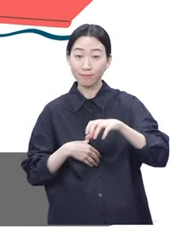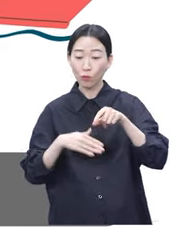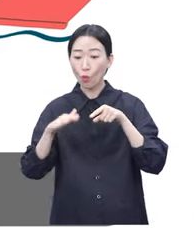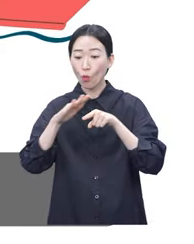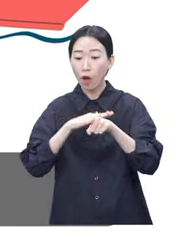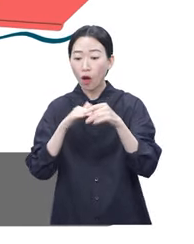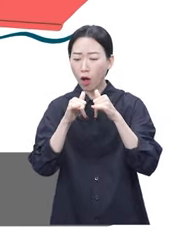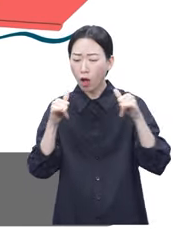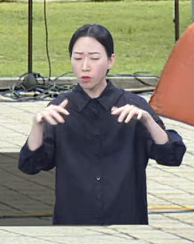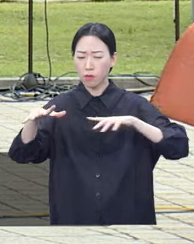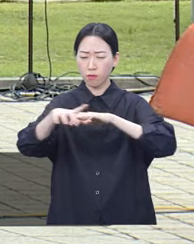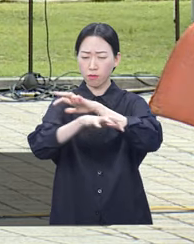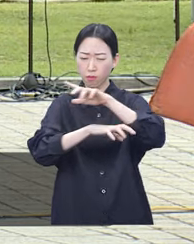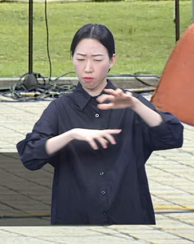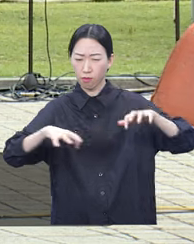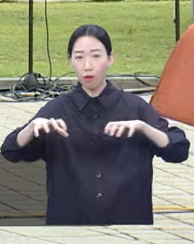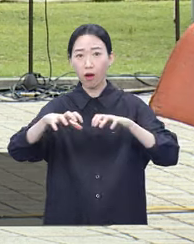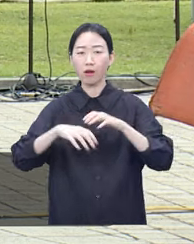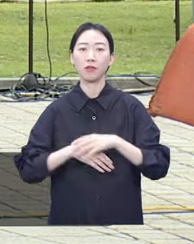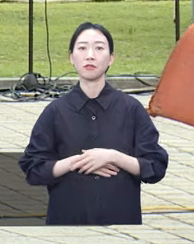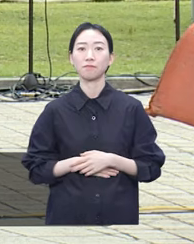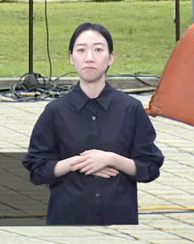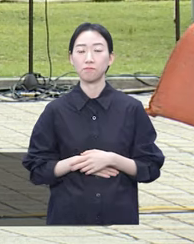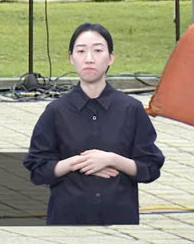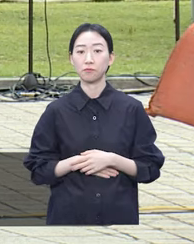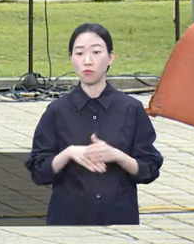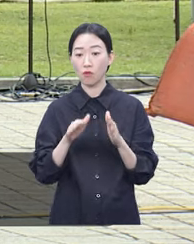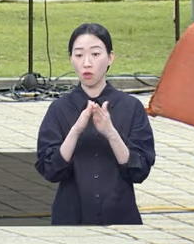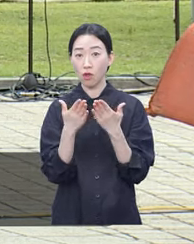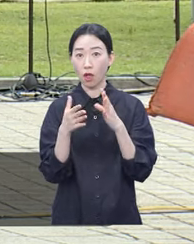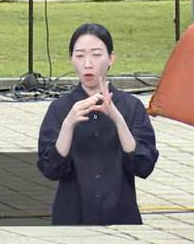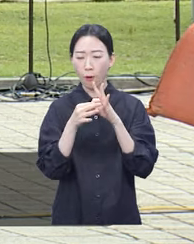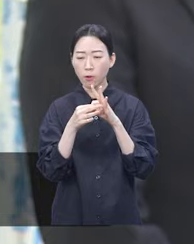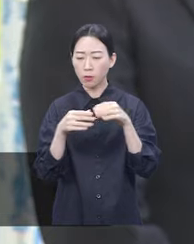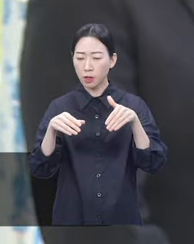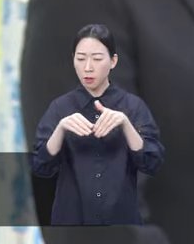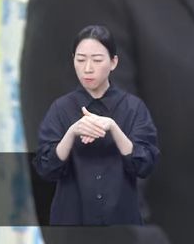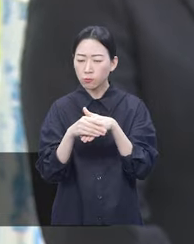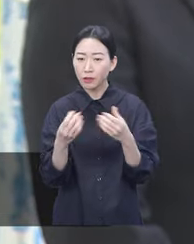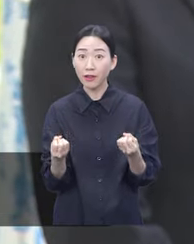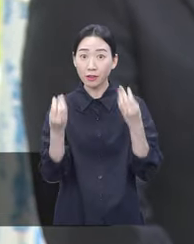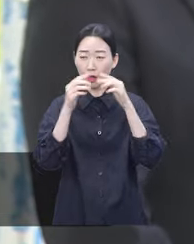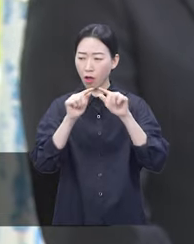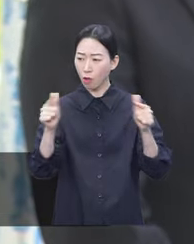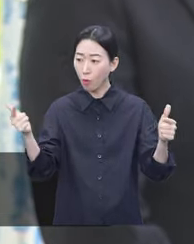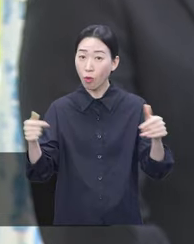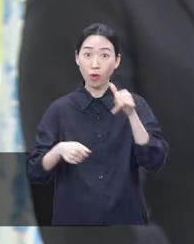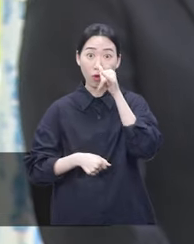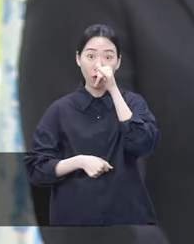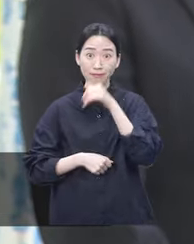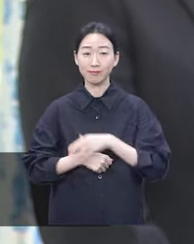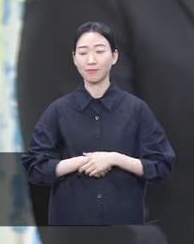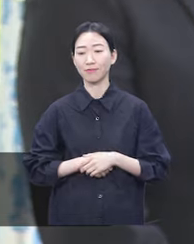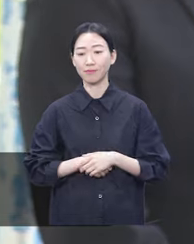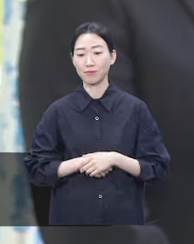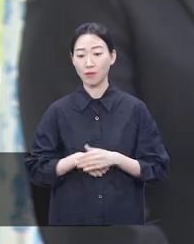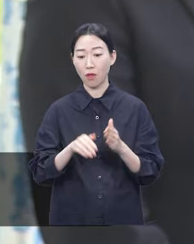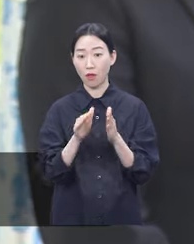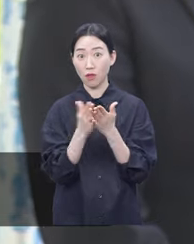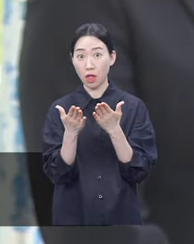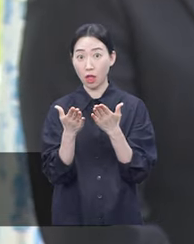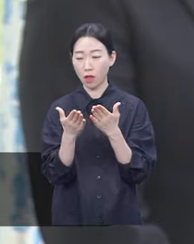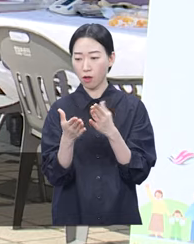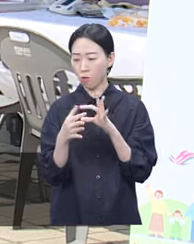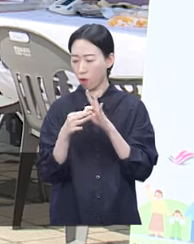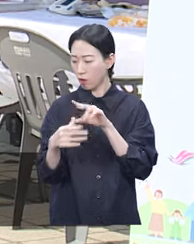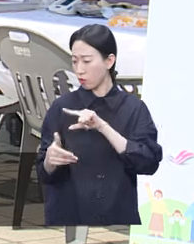시민들로 북적였는데요. 북 페스티벌답게 책 문화 행사가 흥미롭게 진행됐습니다. 행사당에 주어진